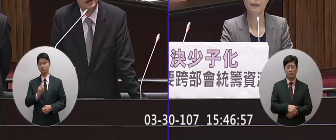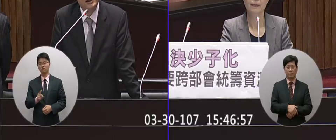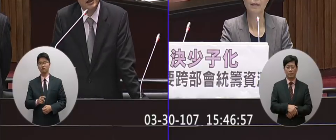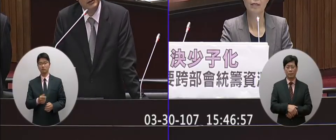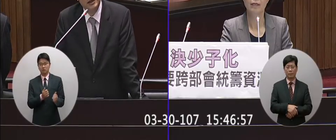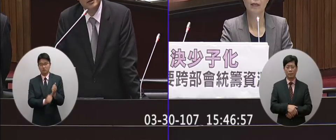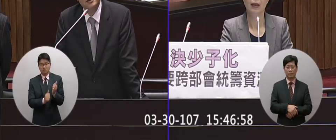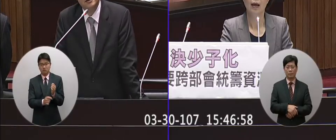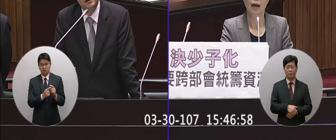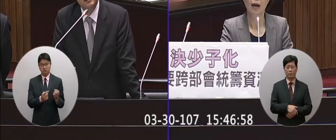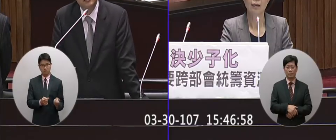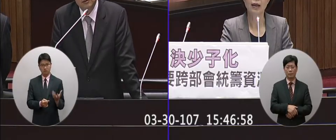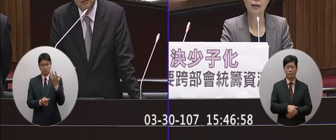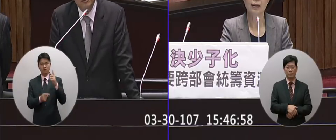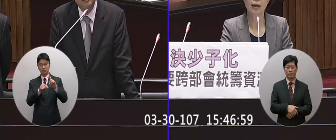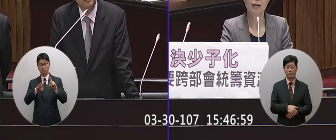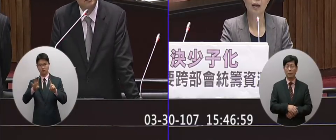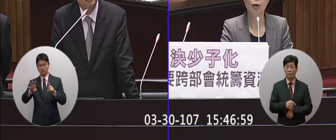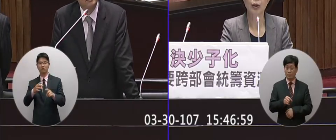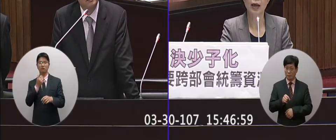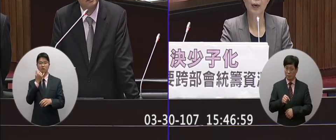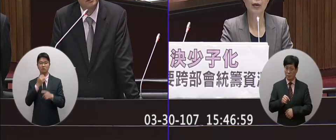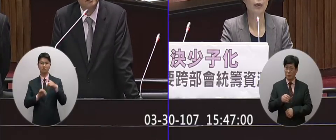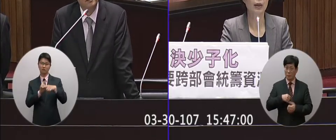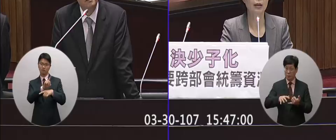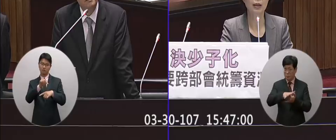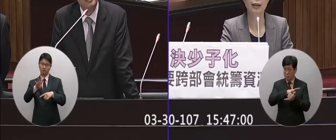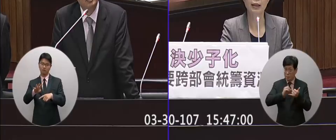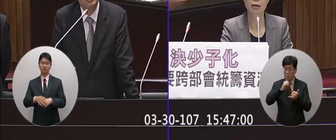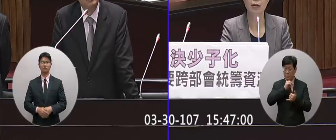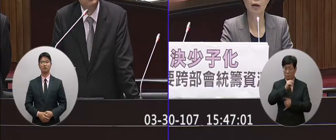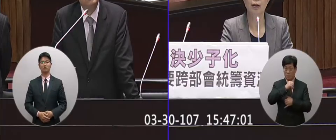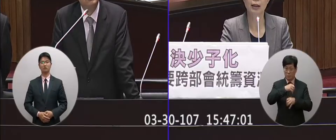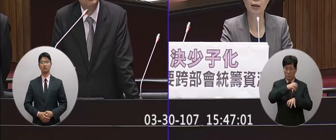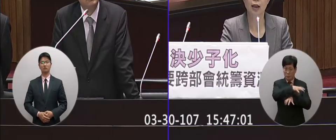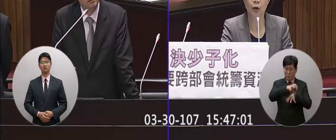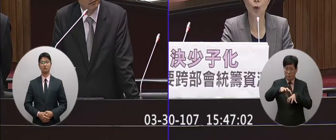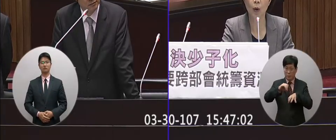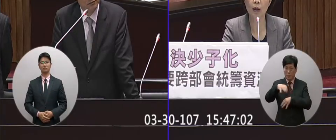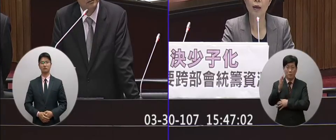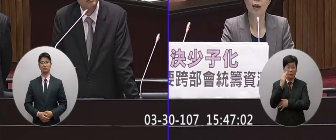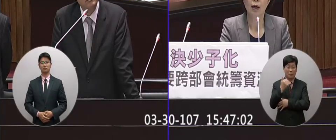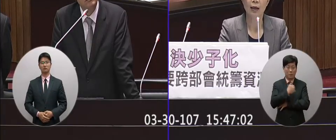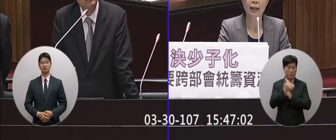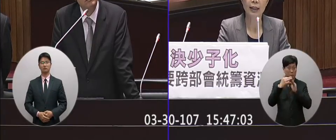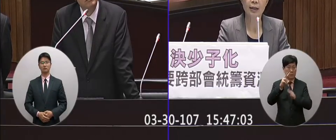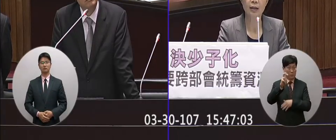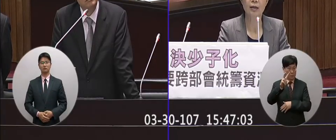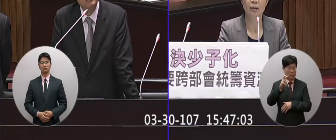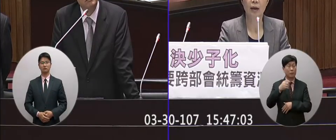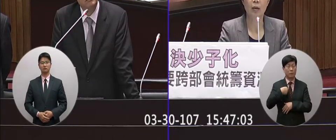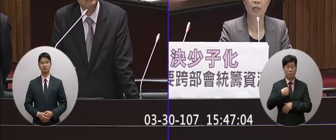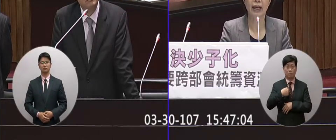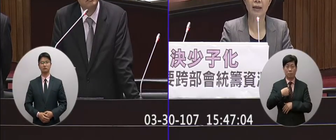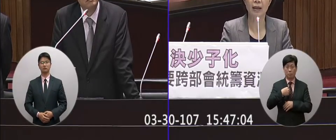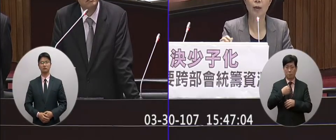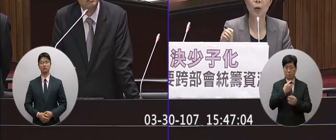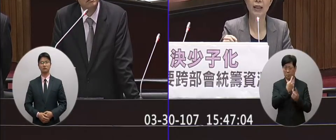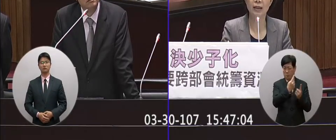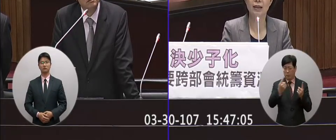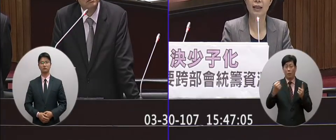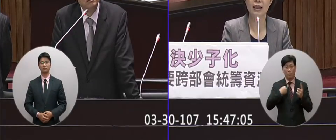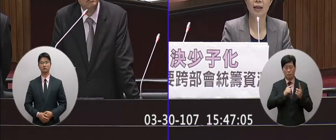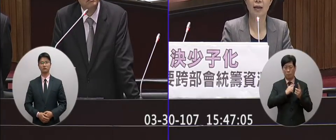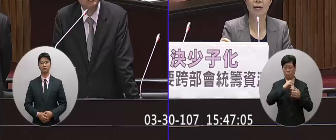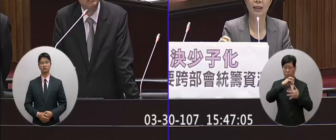生育率呢可以达到 1.4。 好，那全台湾有22个县市，其实很多各县市每个人